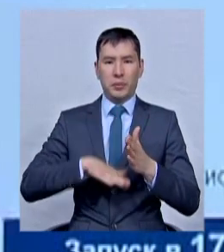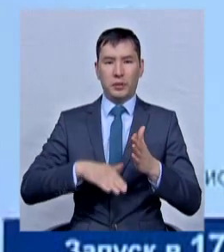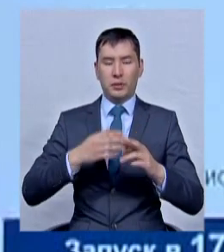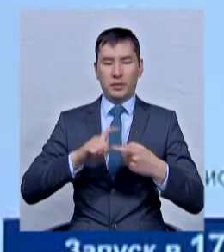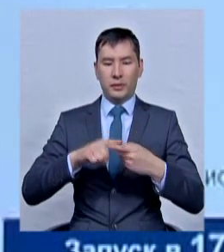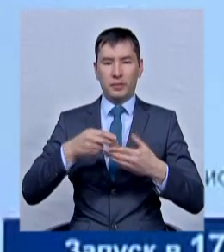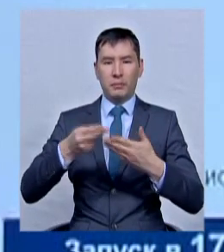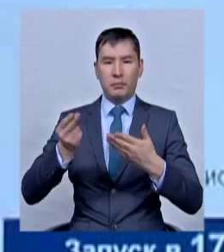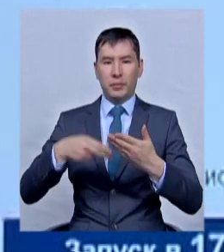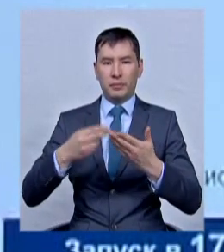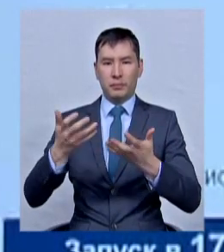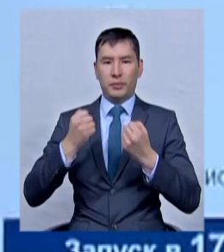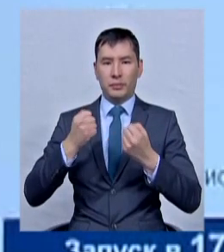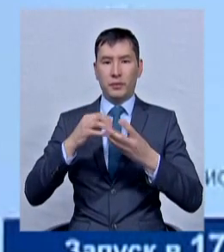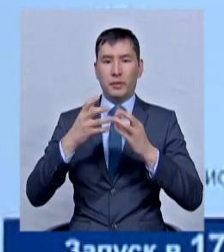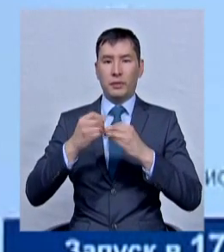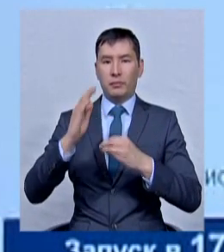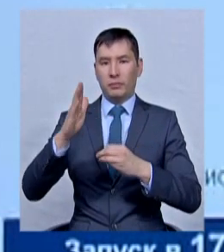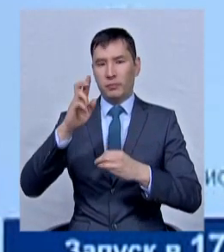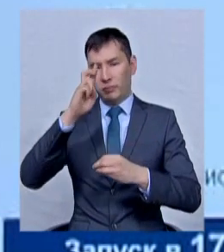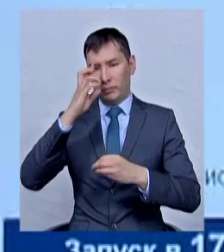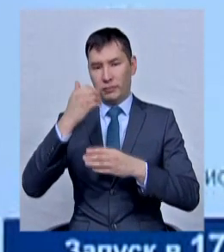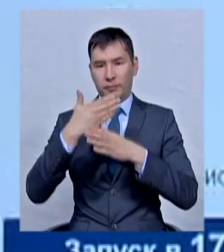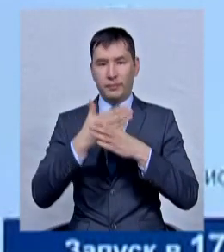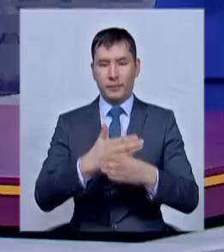қатысты әлеуметтік төлемді практикті түрде есептеп тағайындайды.